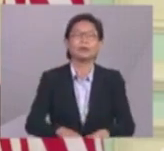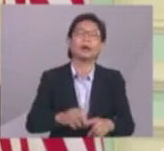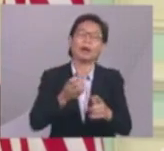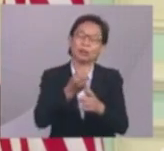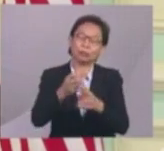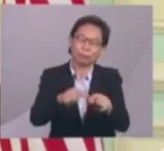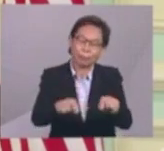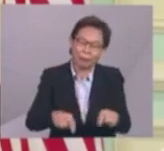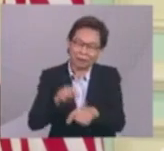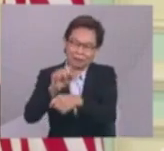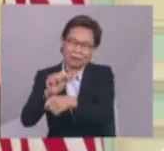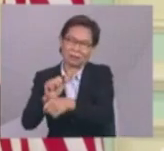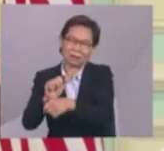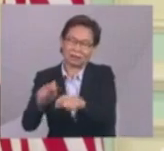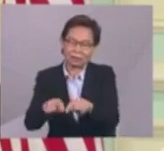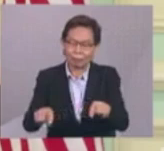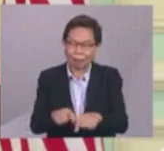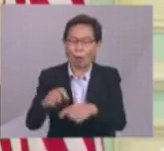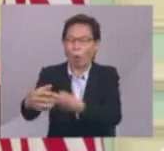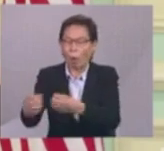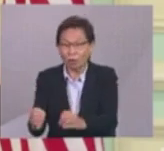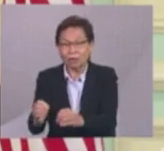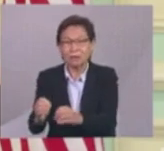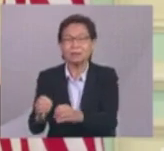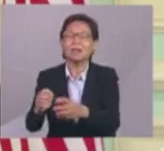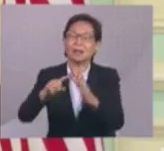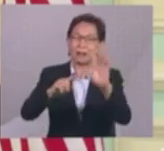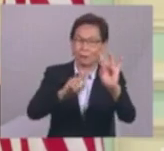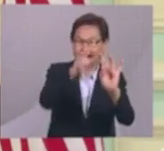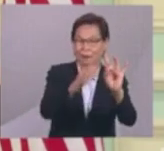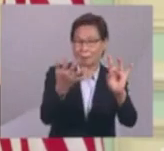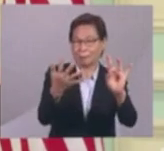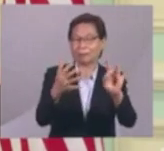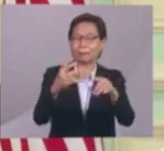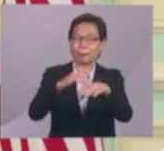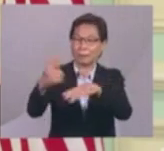tempat kerja masing-masing lah. Untuk 8 bulan Mei hari Jumaat,